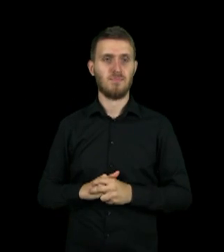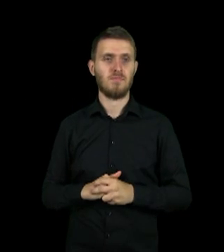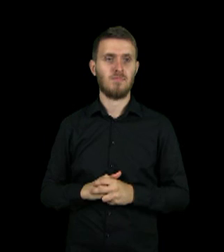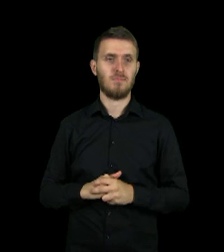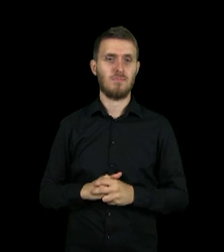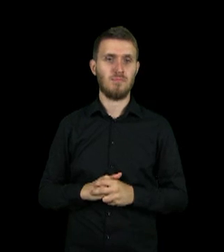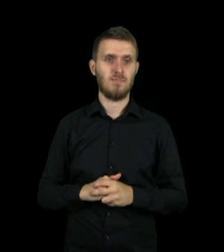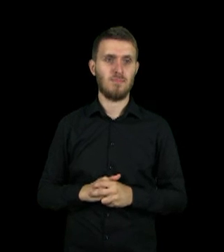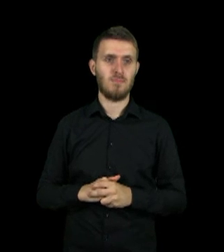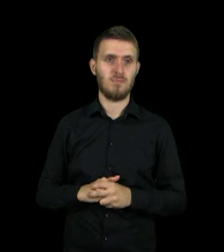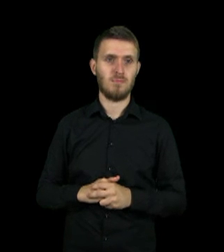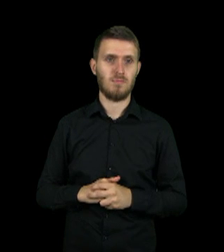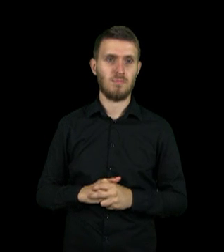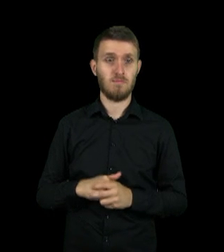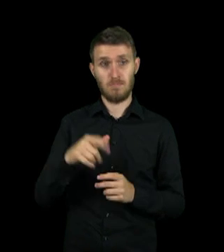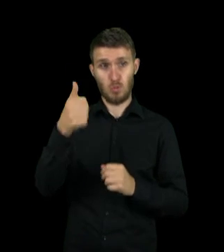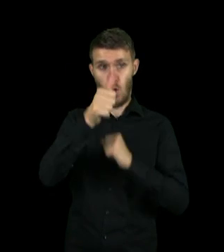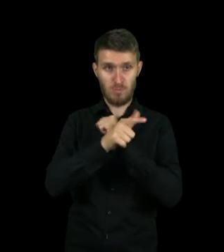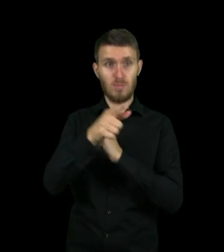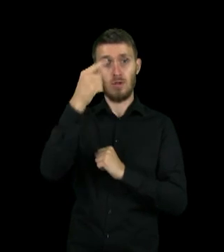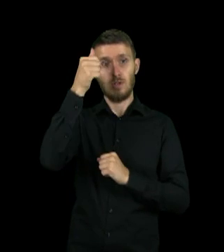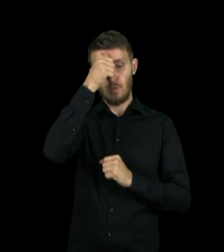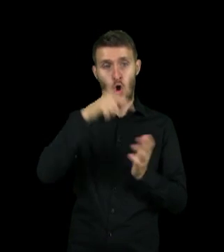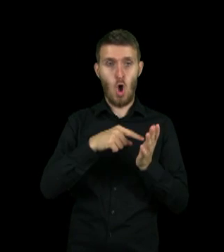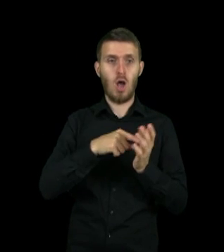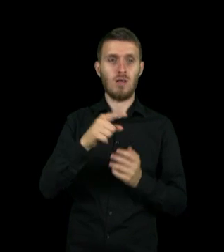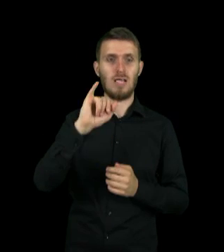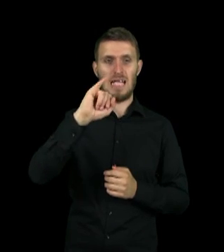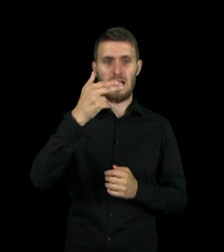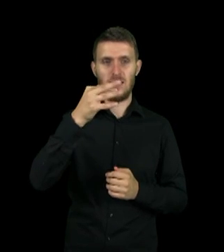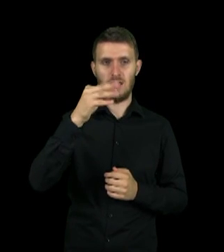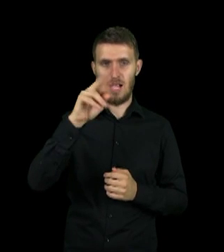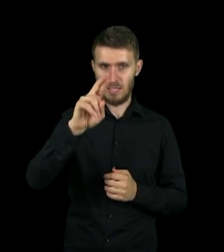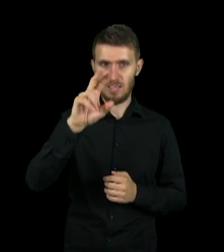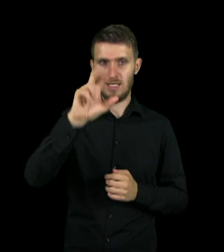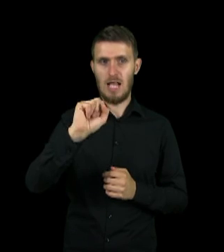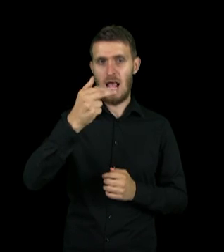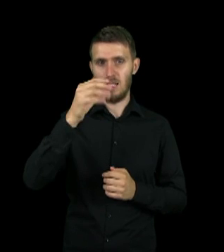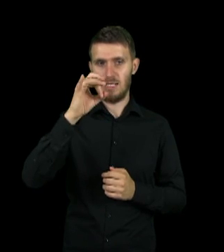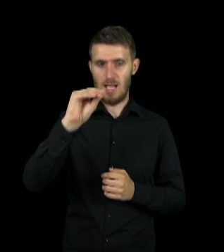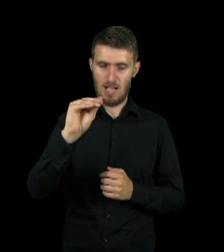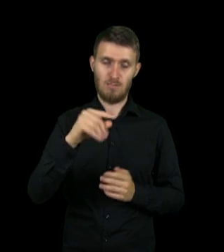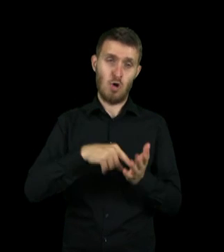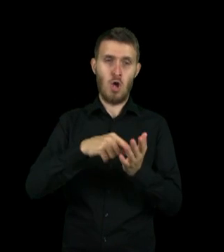interchange tu właśnie mamy opłatę interchange opłata